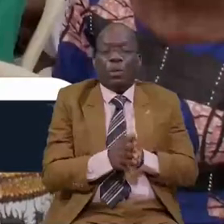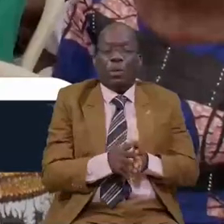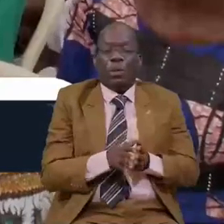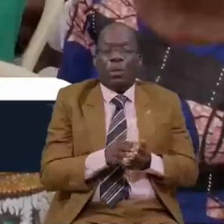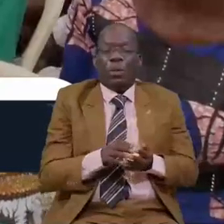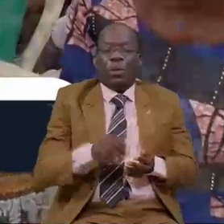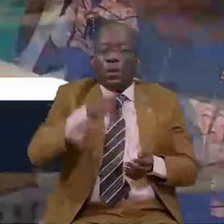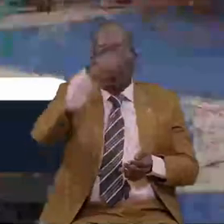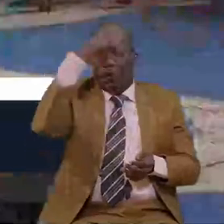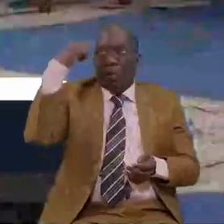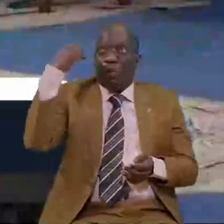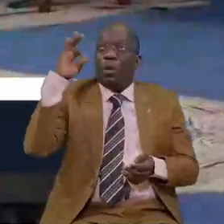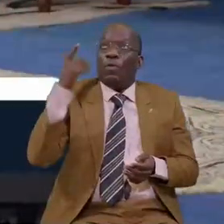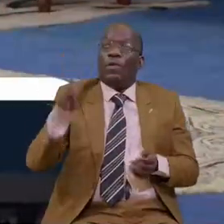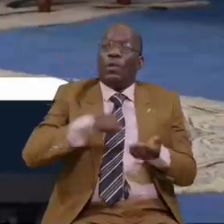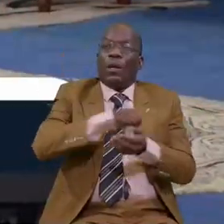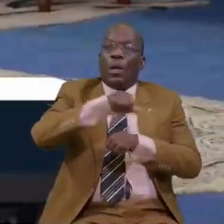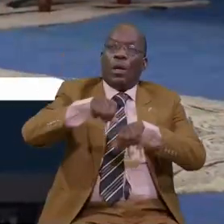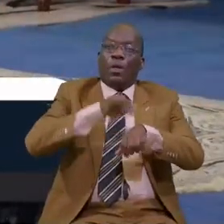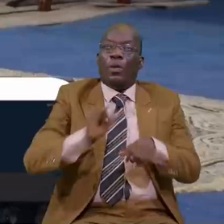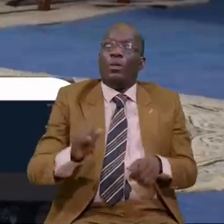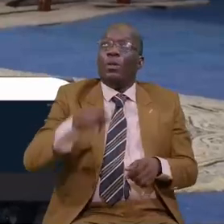le joug sera annulé